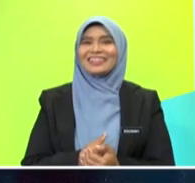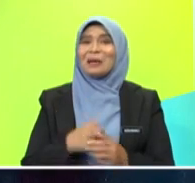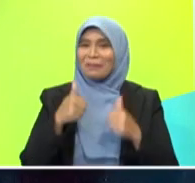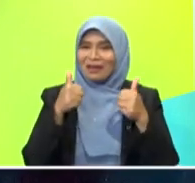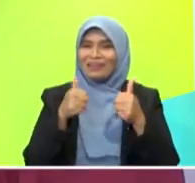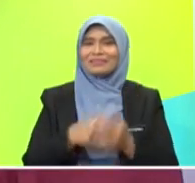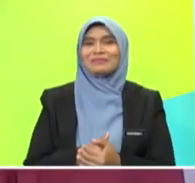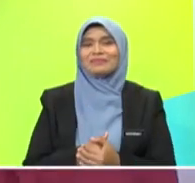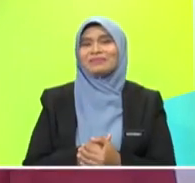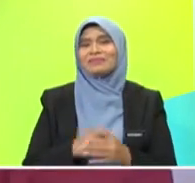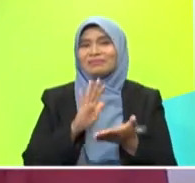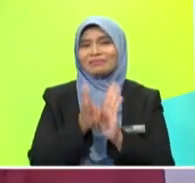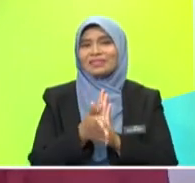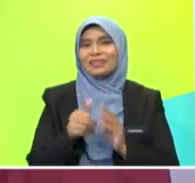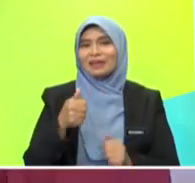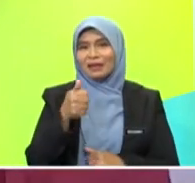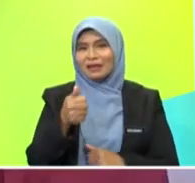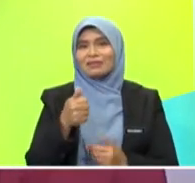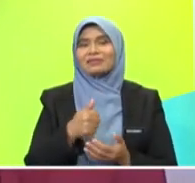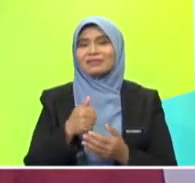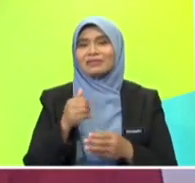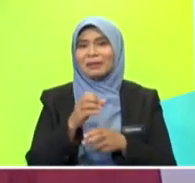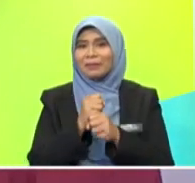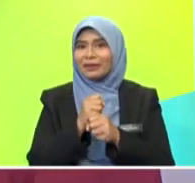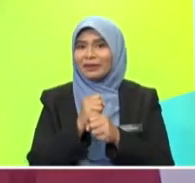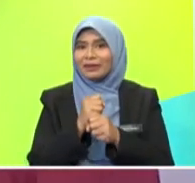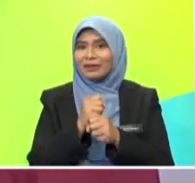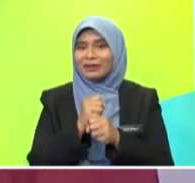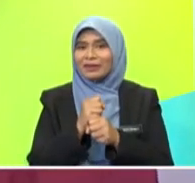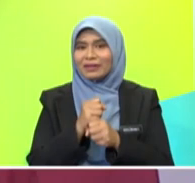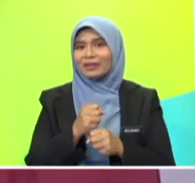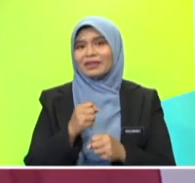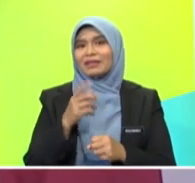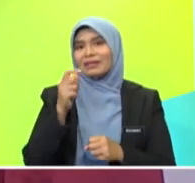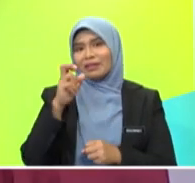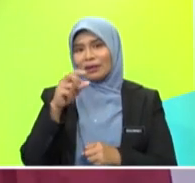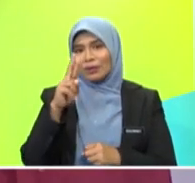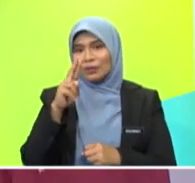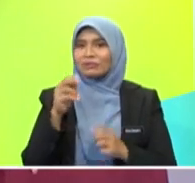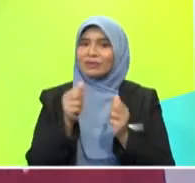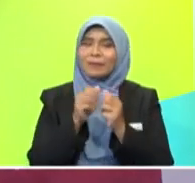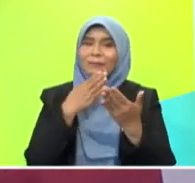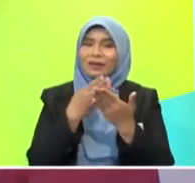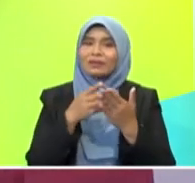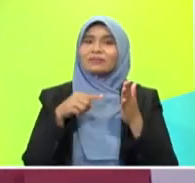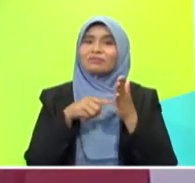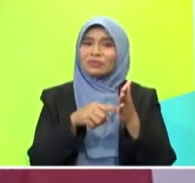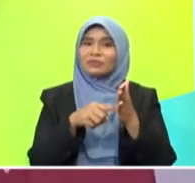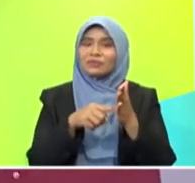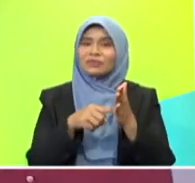Jadi kamu akan dapat menunggu dengan baik dan juga ini menunjukkan